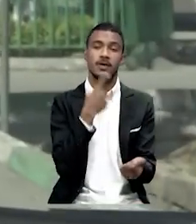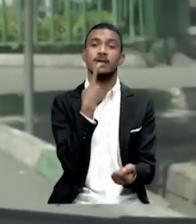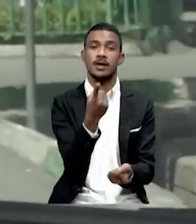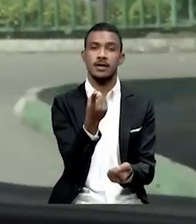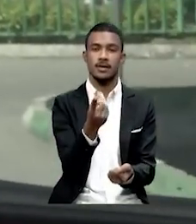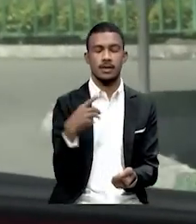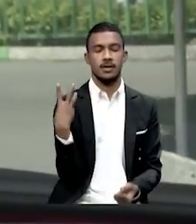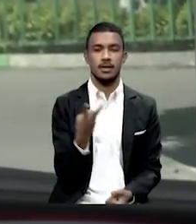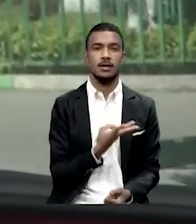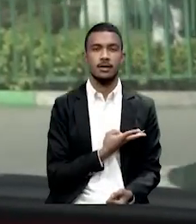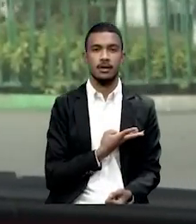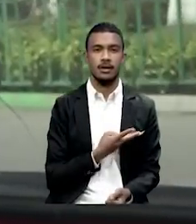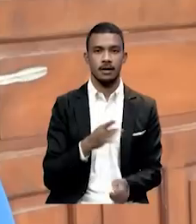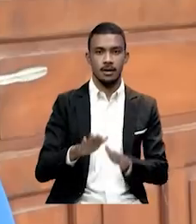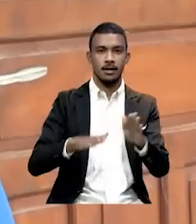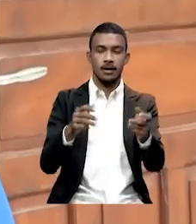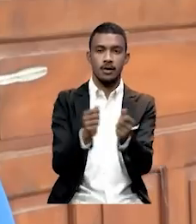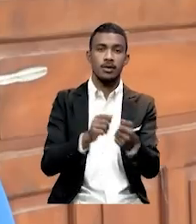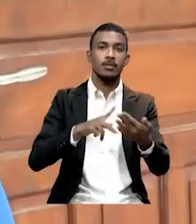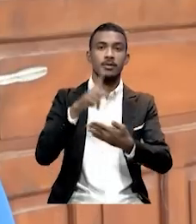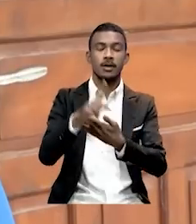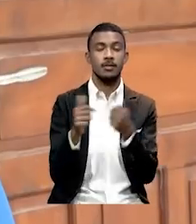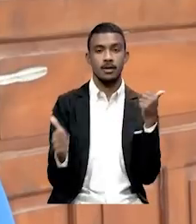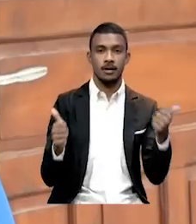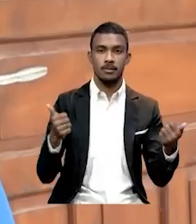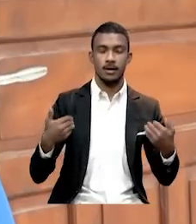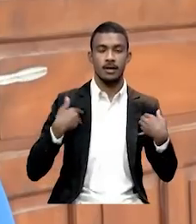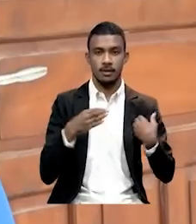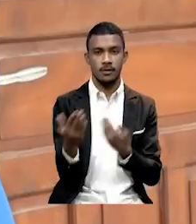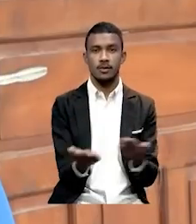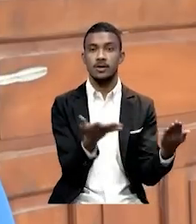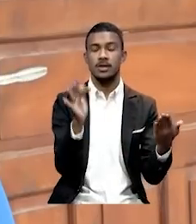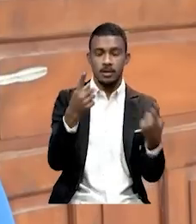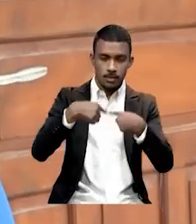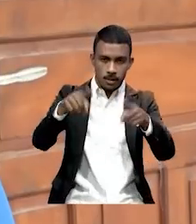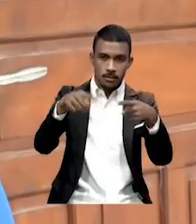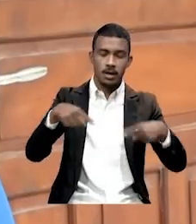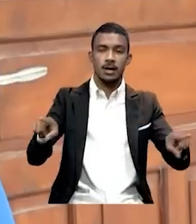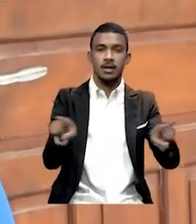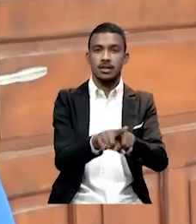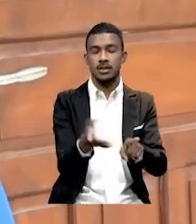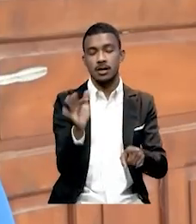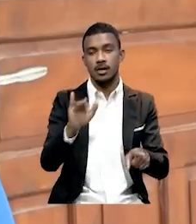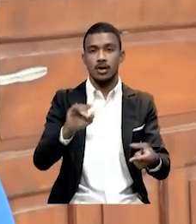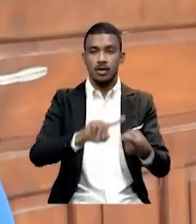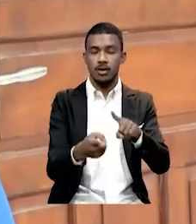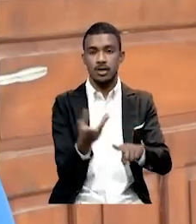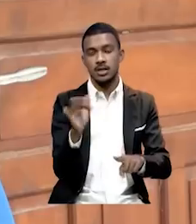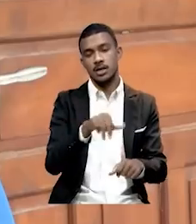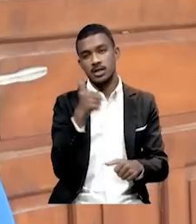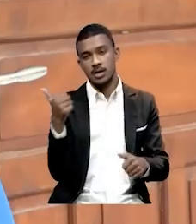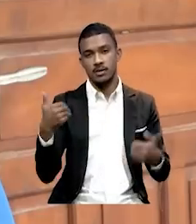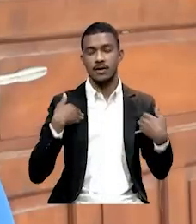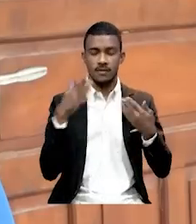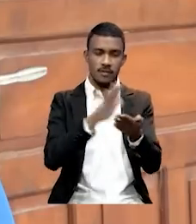ita laho programa ne maka iha ita luri sira bamai hane sang honi kolega sira selu para bele faseran i